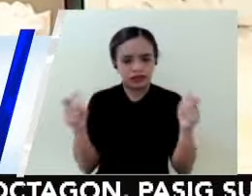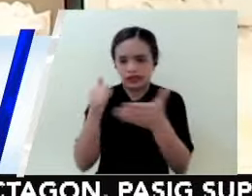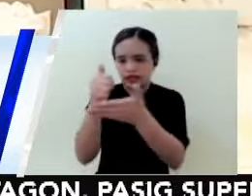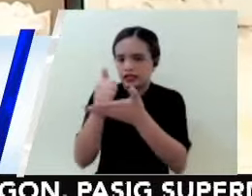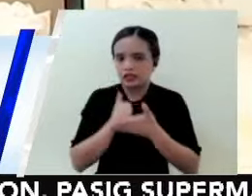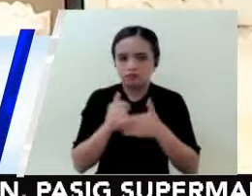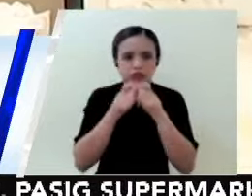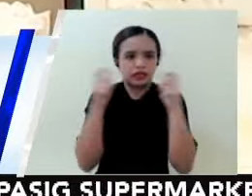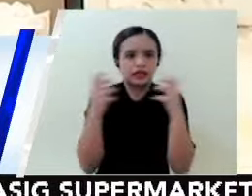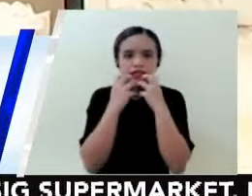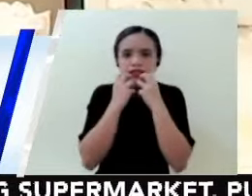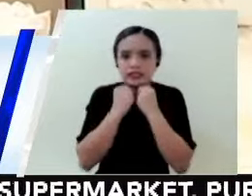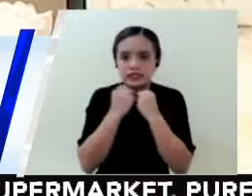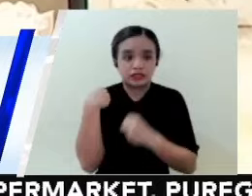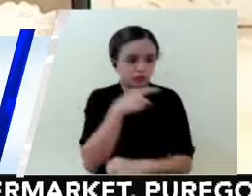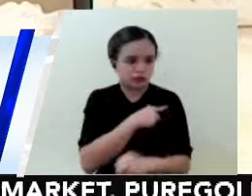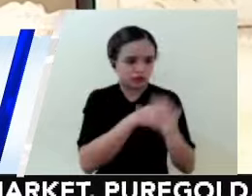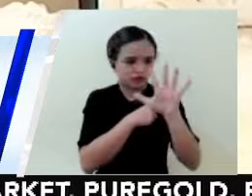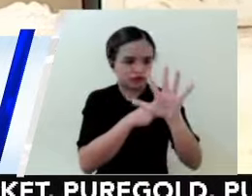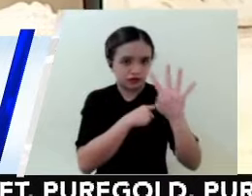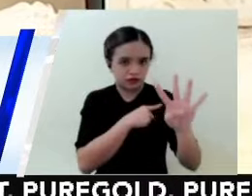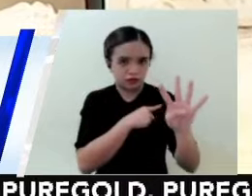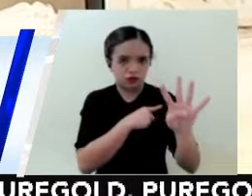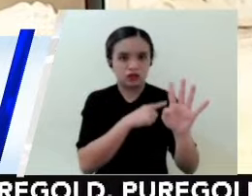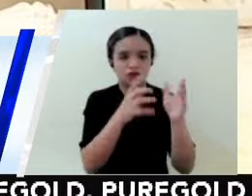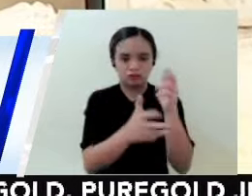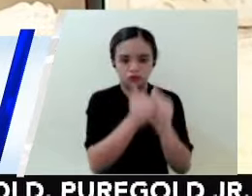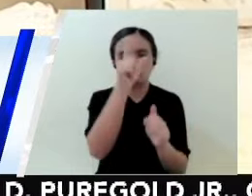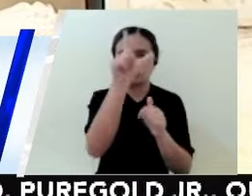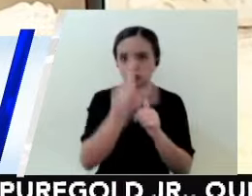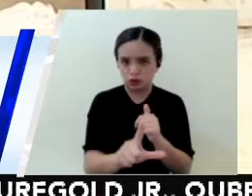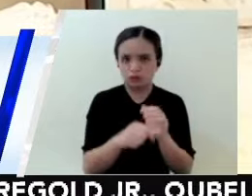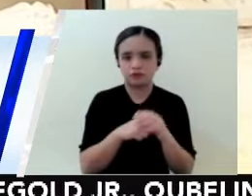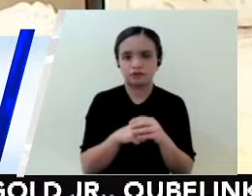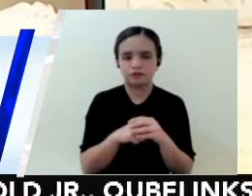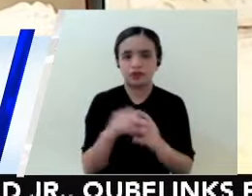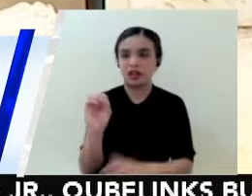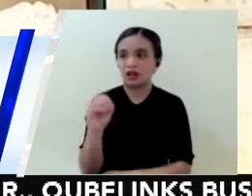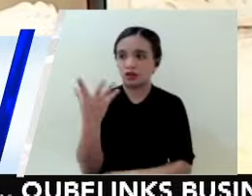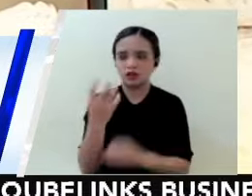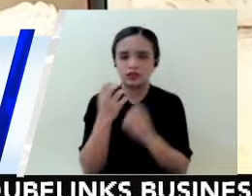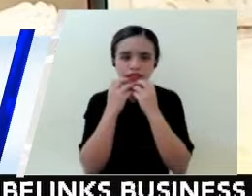sa amin, 54 ang pinakababa Yung magkano yung matitipid mo, by